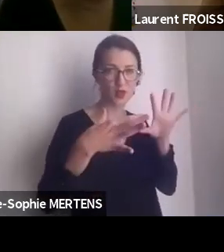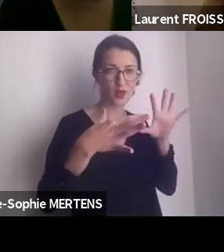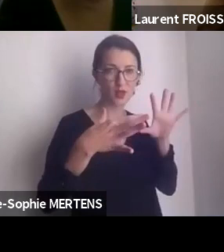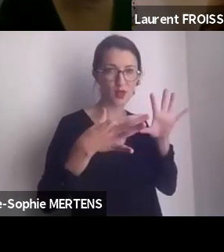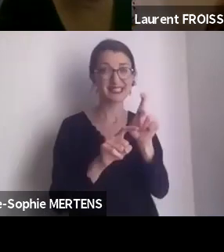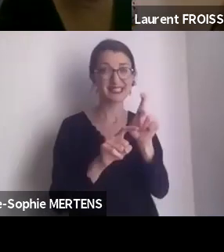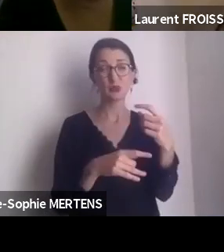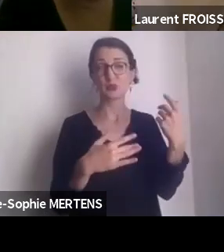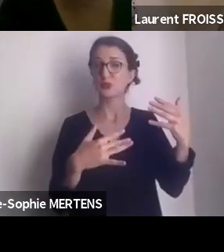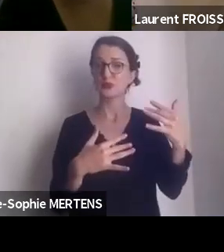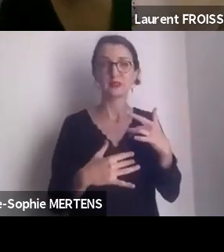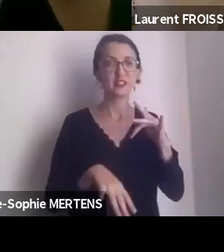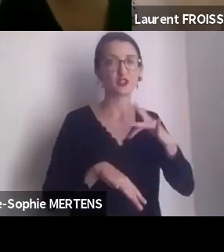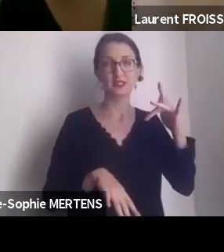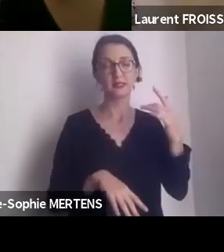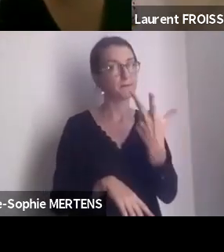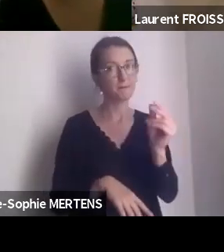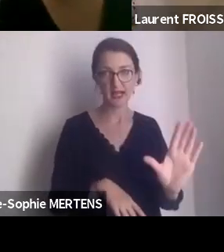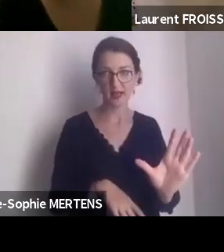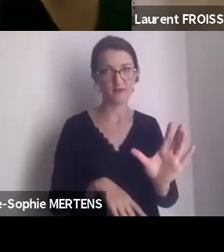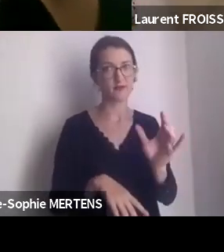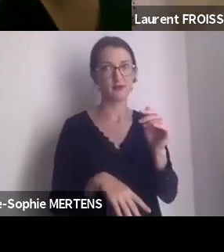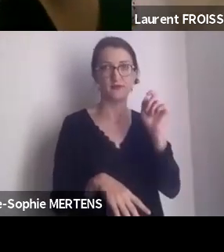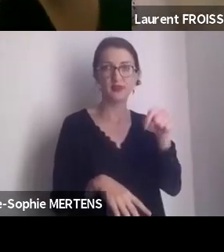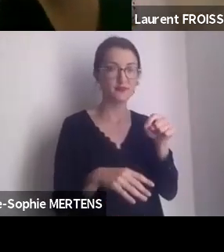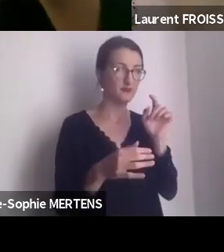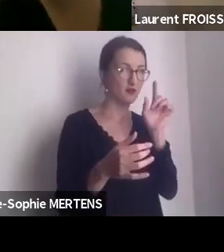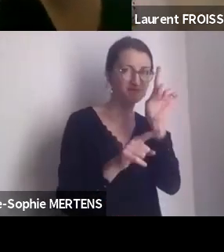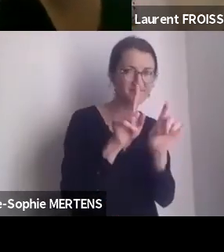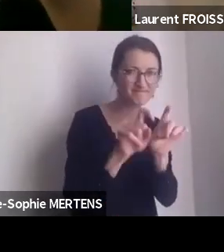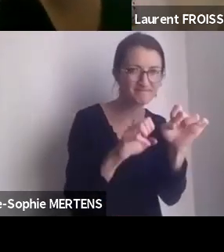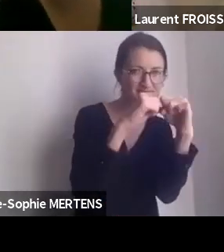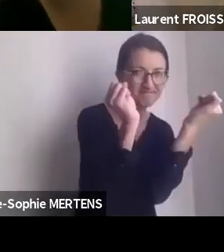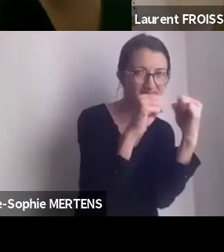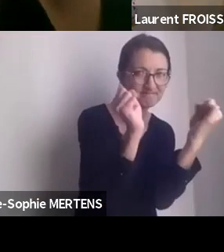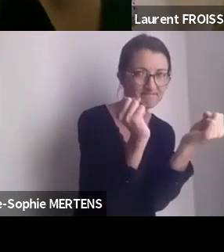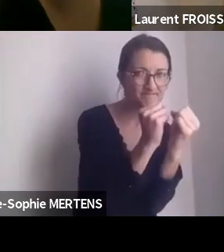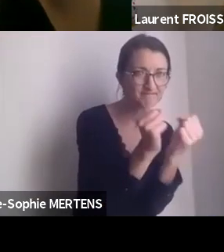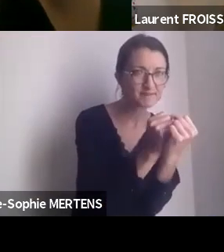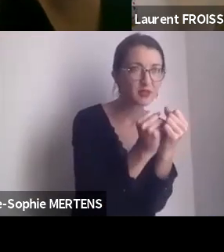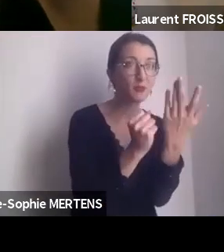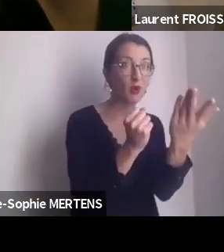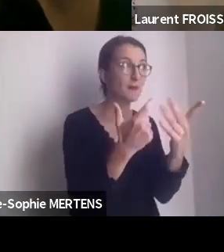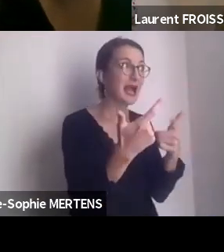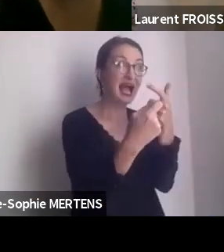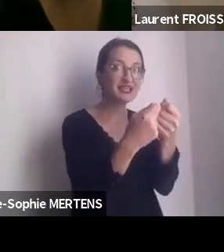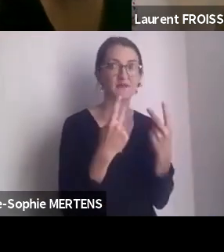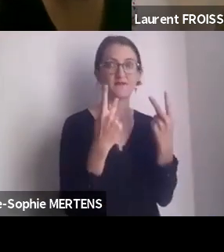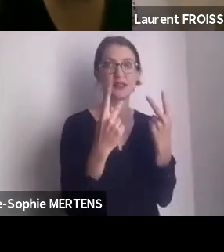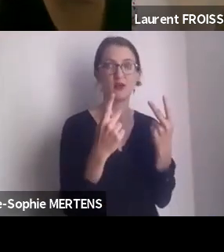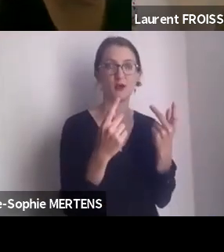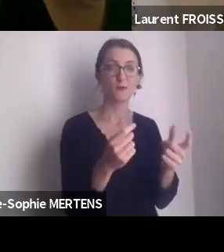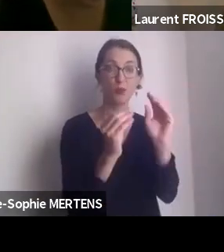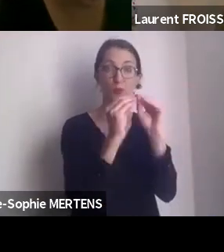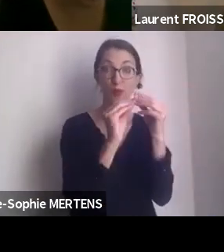le plus de valeur, ce qui va régler leurs problèmes. Mais déjà, cette persévérance et cette résilience,